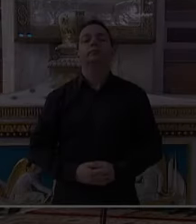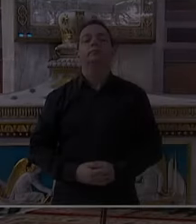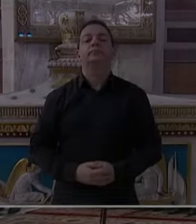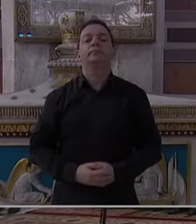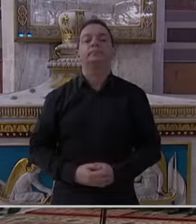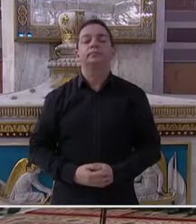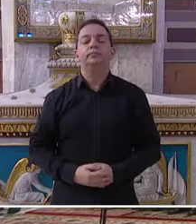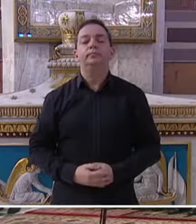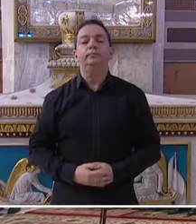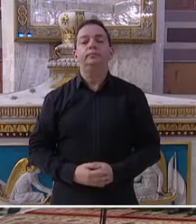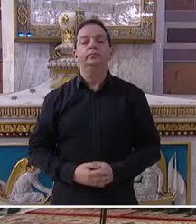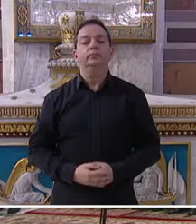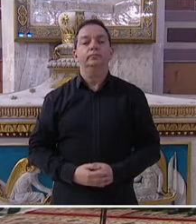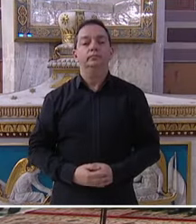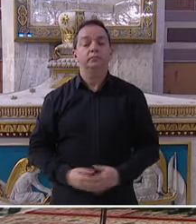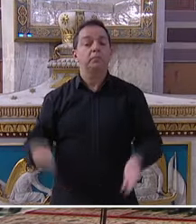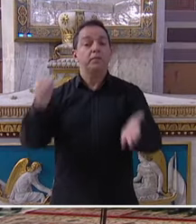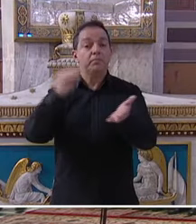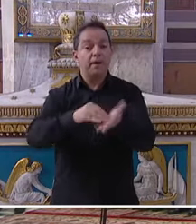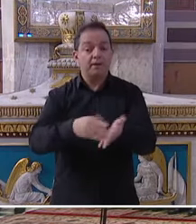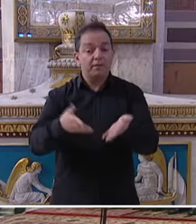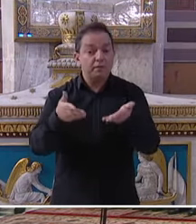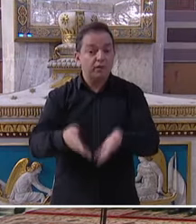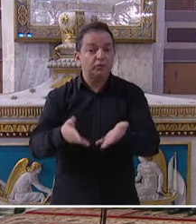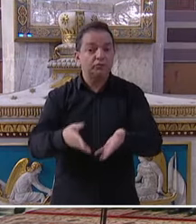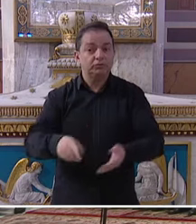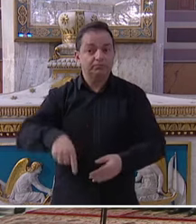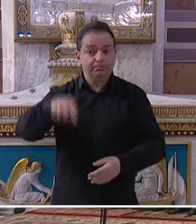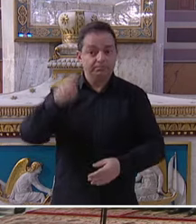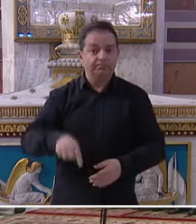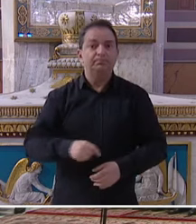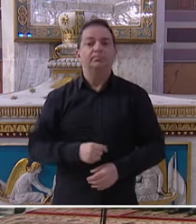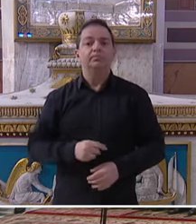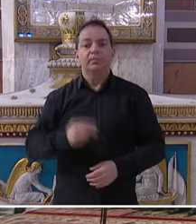μας συνεκάλεσε και εφέτος η Αγία